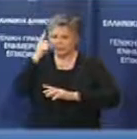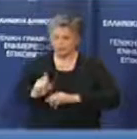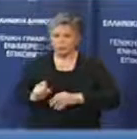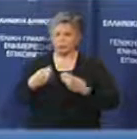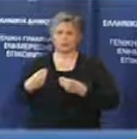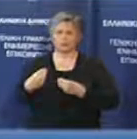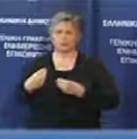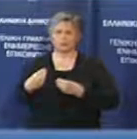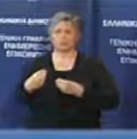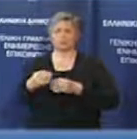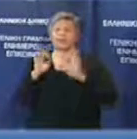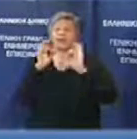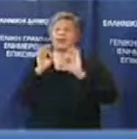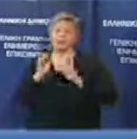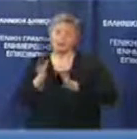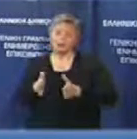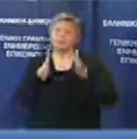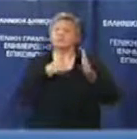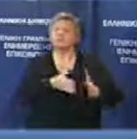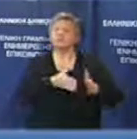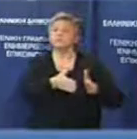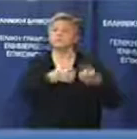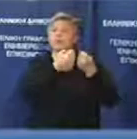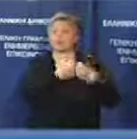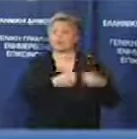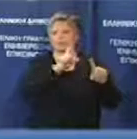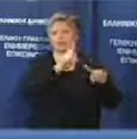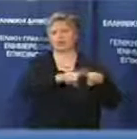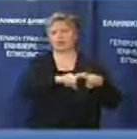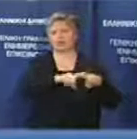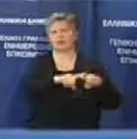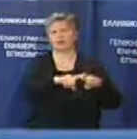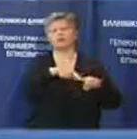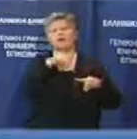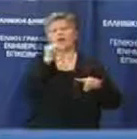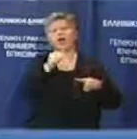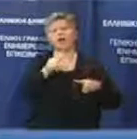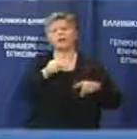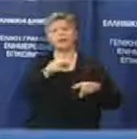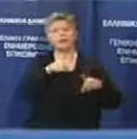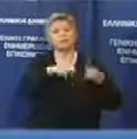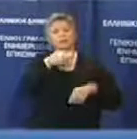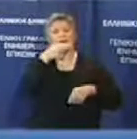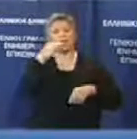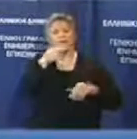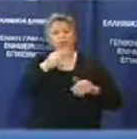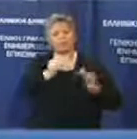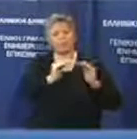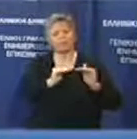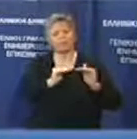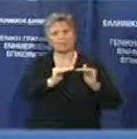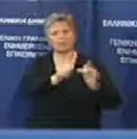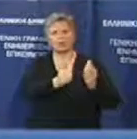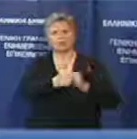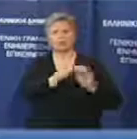πλευρά, για ένα άλλο πολιτικό φορέα, όπως είναι ανεξάρτητοι Έλληνες, κάποια ζητήματα είναι σε προτεραιότητα, με άλλους τρόπους, το